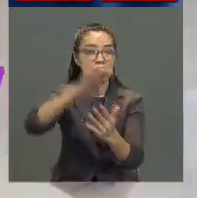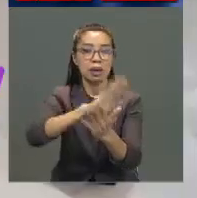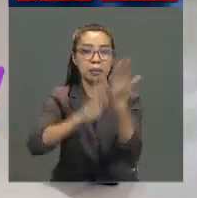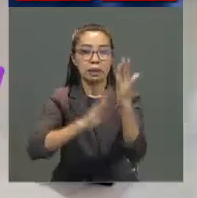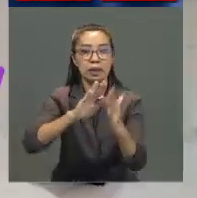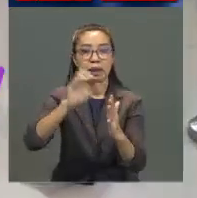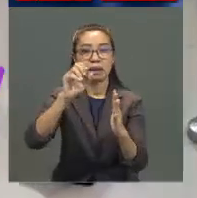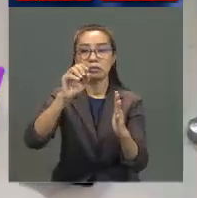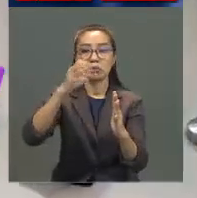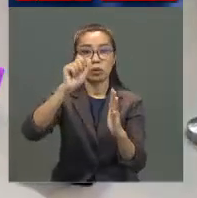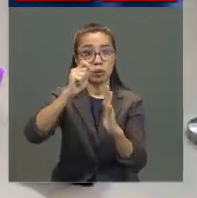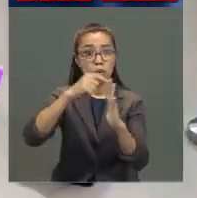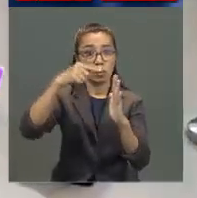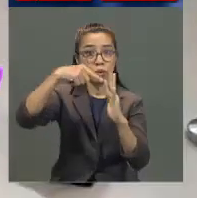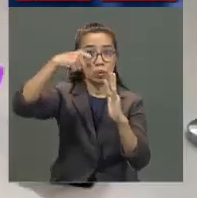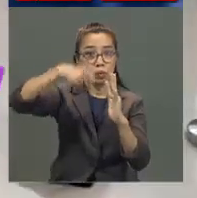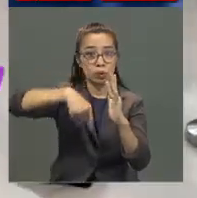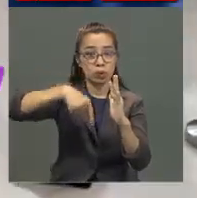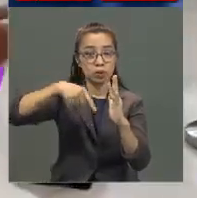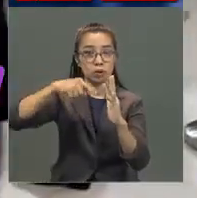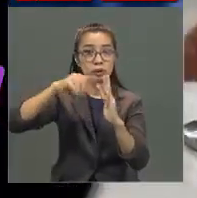คนที่กับจากสาธารณะอุซเบกิสถานเนี่ยเขาถูกลอยแพและก็งดการจ่ายเงินเดือนครับมีการสั่งการให้ด่านตรวจคนหางานของสุวรรณภูมิของโครงการจัดหางานเข้าไปดูแลพร้อมกับตรวจสอบข้อมูลกองทุนเพื่อช่วยเหลือคนหางานไปทำงานในต่างประเทศครับเรื่องนี้นายสุทธิโกศลปลัดกระทรวงแรงงานเปิดเผยถึงข้อสั่งการของนายกรัฐมนตรีในการให้ความช่วยเหลือแรงงานไทยซึ่งกลับจากการทำงานในประเทศสาธารณรัฐพุธสเตคิดฐาน28คนกลุ่มนี้นี่เขาบอกว่าถูกนายจ้างบริษัทจัดหางานลอยแพนและงดจ่ายเงินเดือนตั้งแต่มีนาคมที่ผ่านมาได้สั่งการเร่งด่วนให้ด่านตรวจคนหางานของสุวรรณภูมิของกรมการจัดหางานเรียนดำเนินการช่วยเหลือและดูแลแรงงานไทยรวมทั้งสิทธิประโยชน์ที่จะได้รับหาก